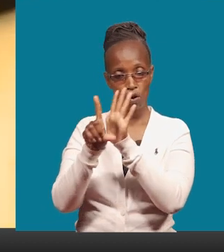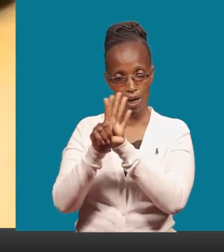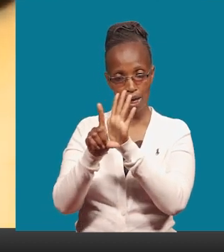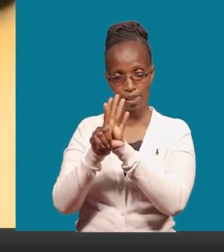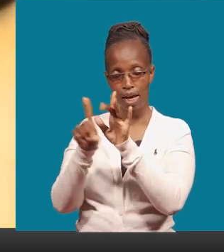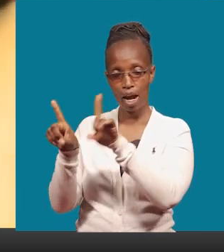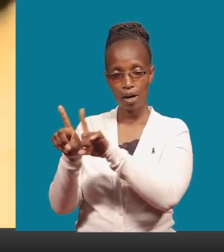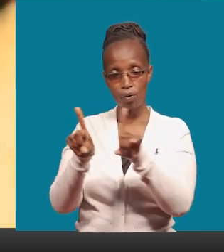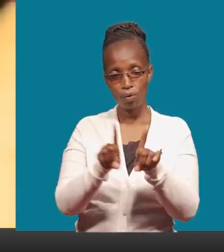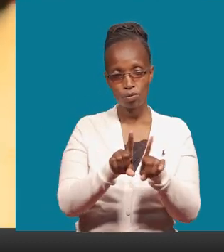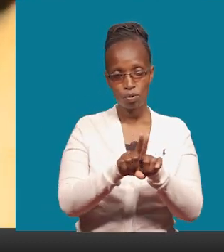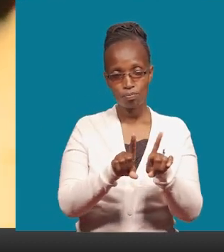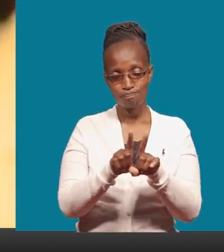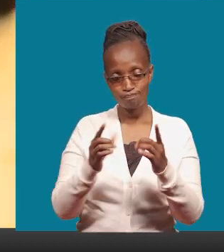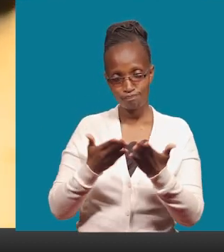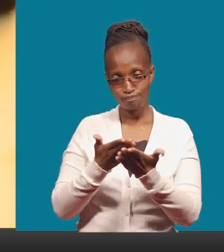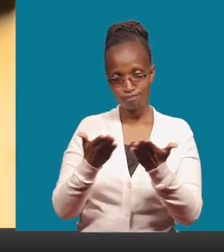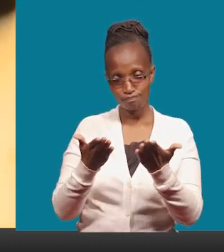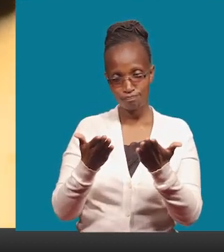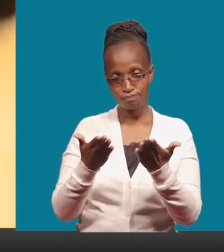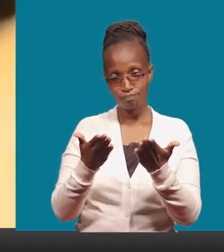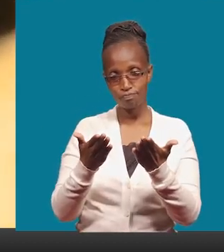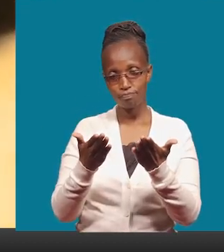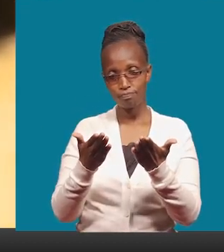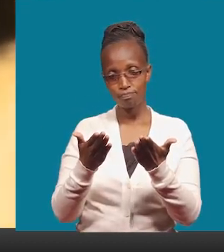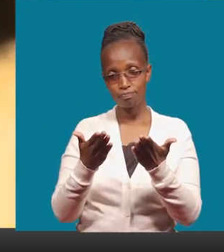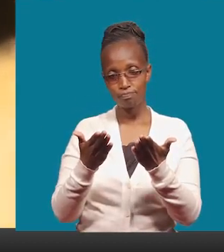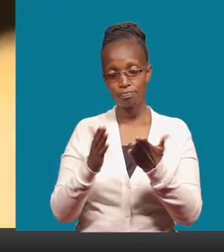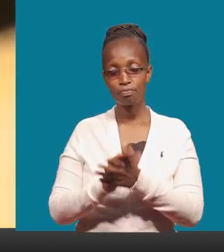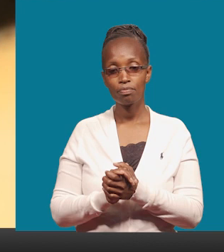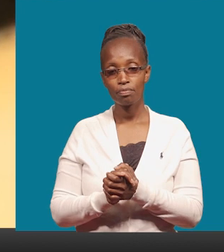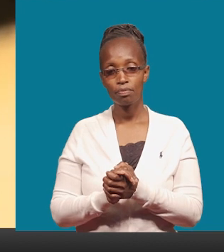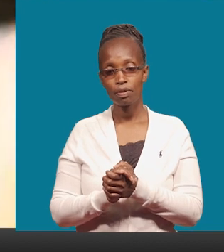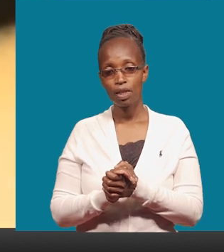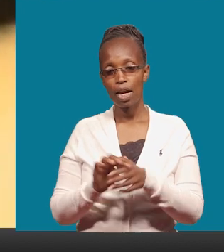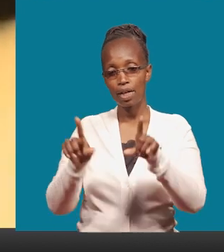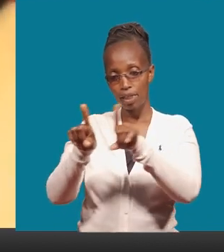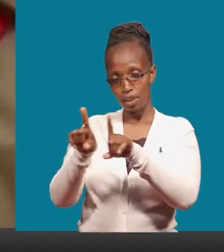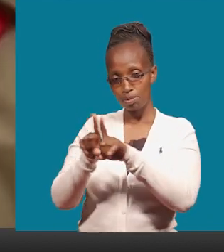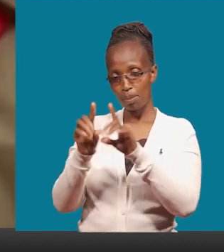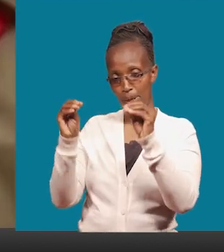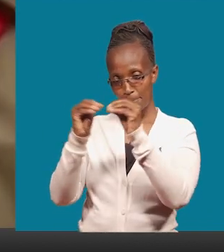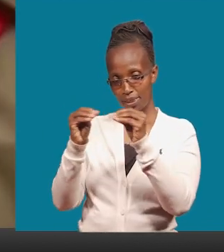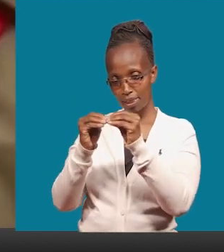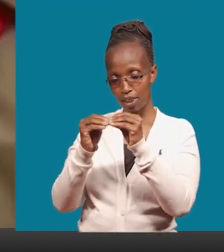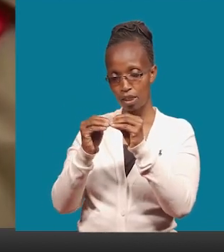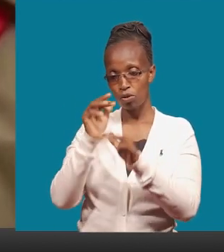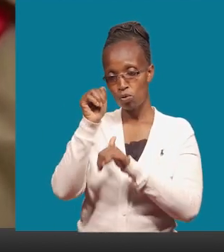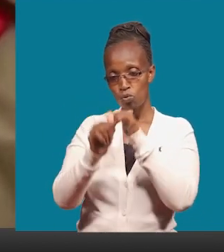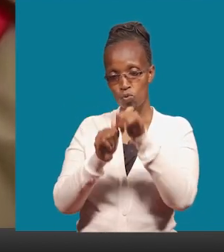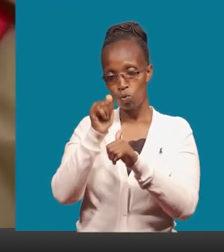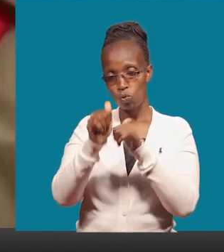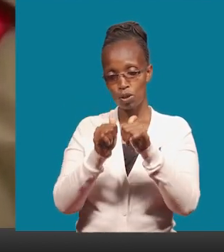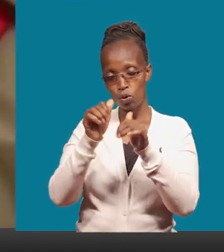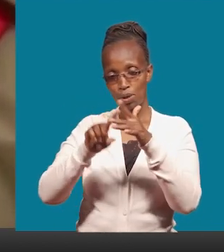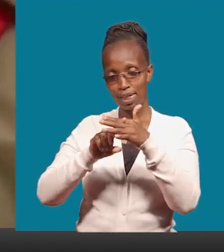lawyers are also top grade. And believe me, as a law teacher, if they say they are top grade, they are top grade. Kwenye mkutano